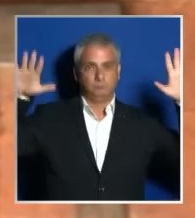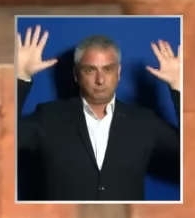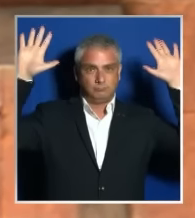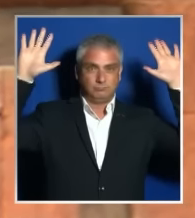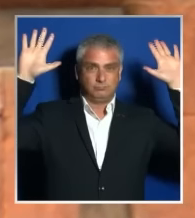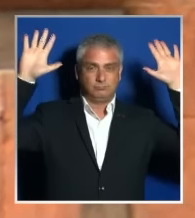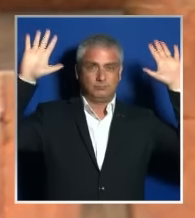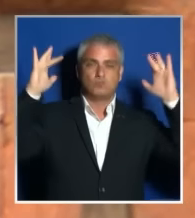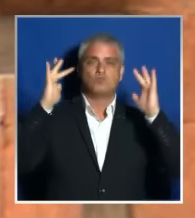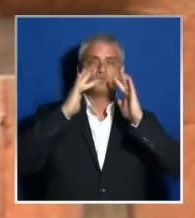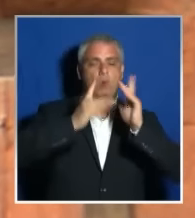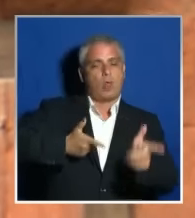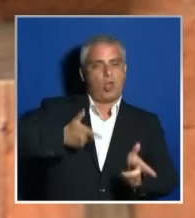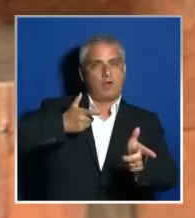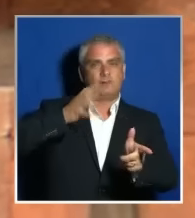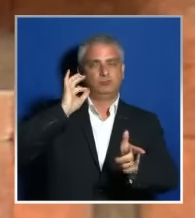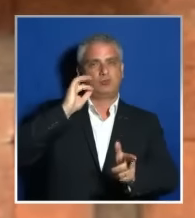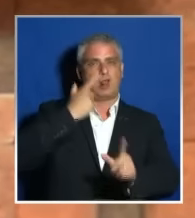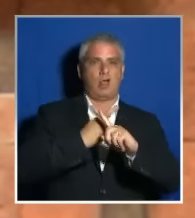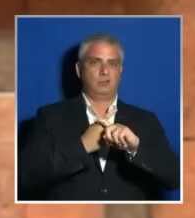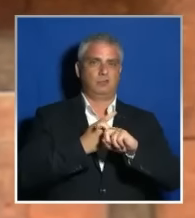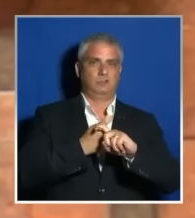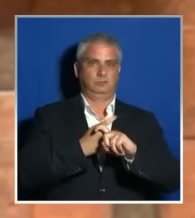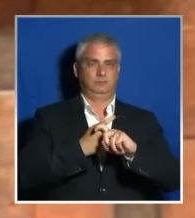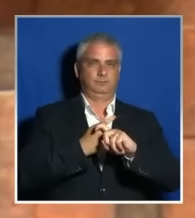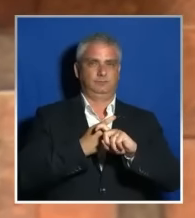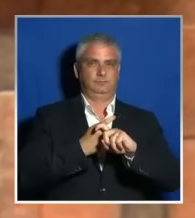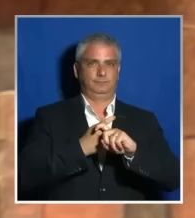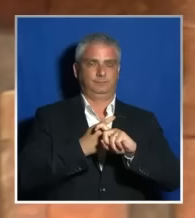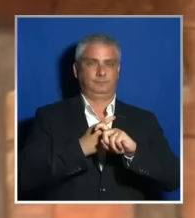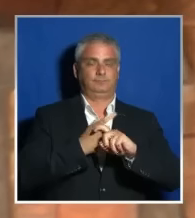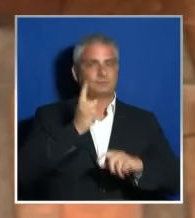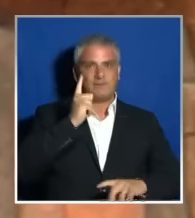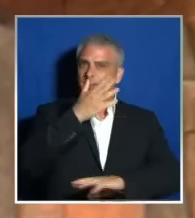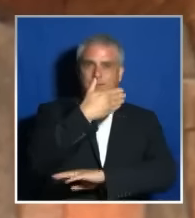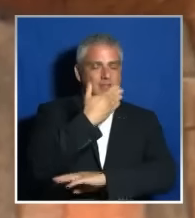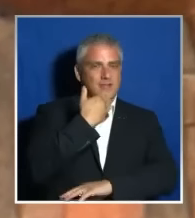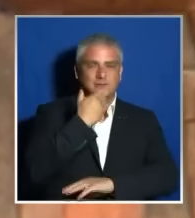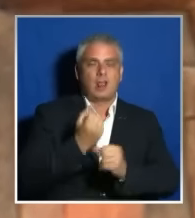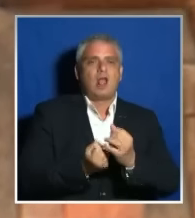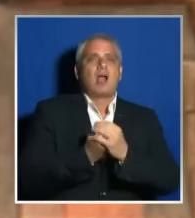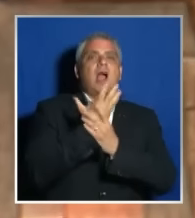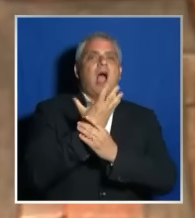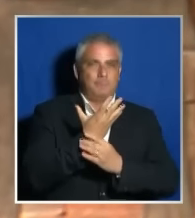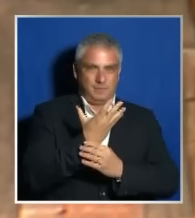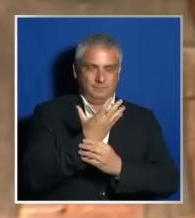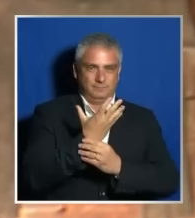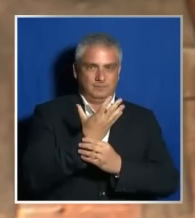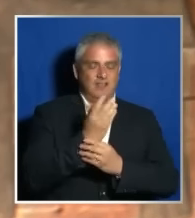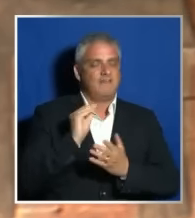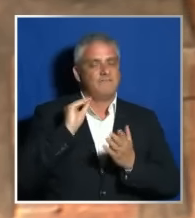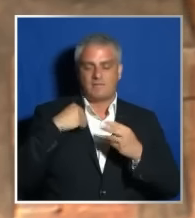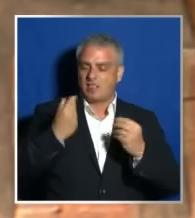מעלה אל מול הרובים של הקלגסים הנאצים. אבל מדינת ישראל קמה